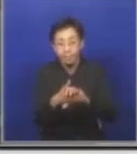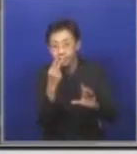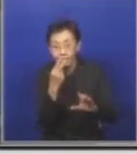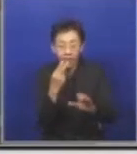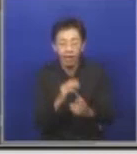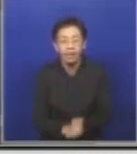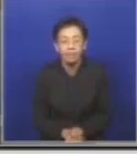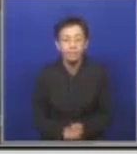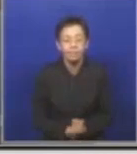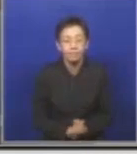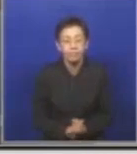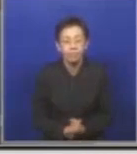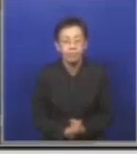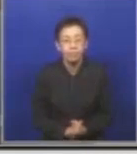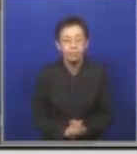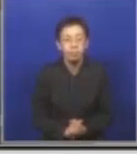นะครับ